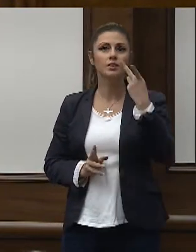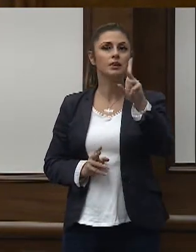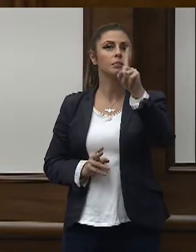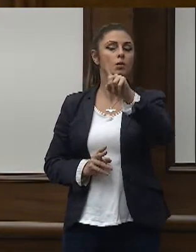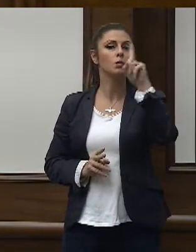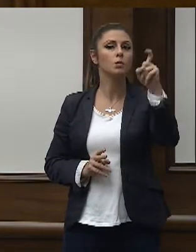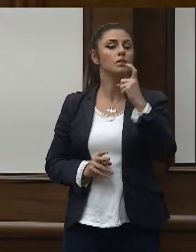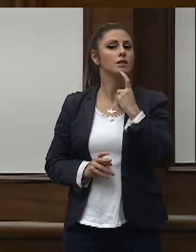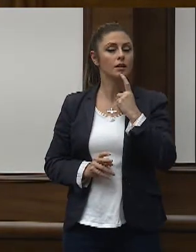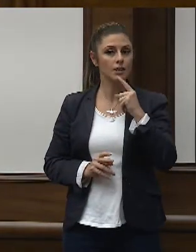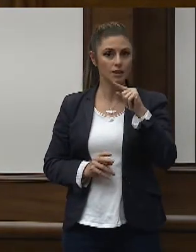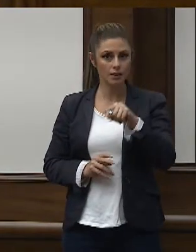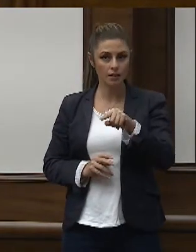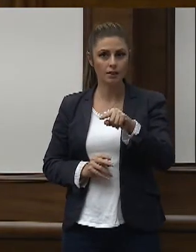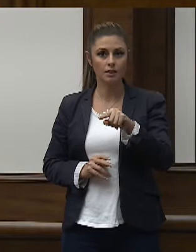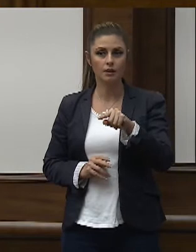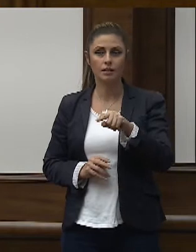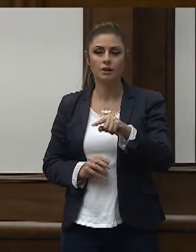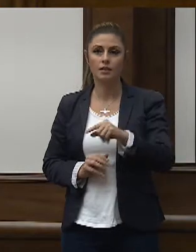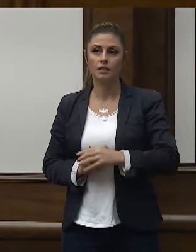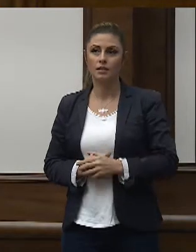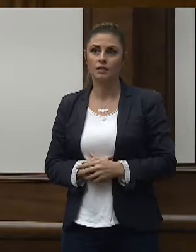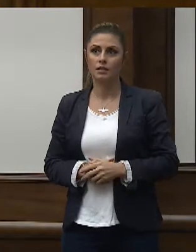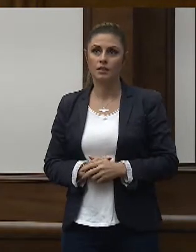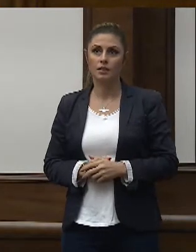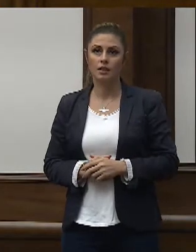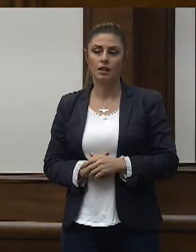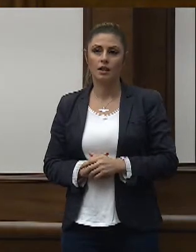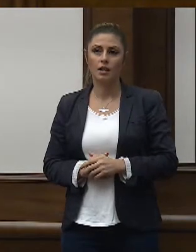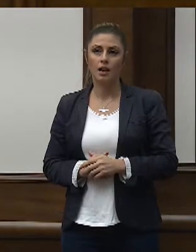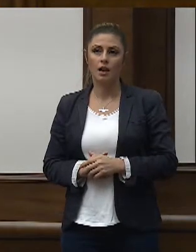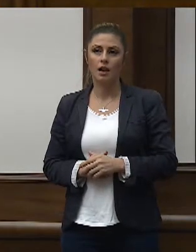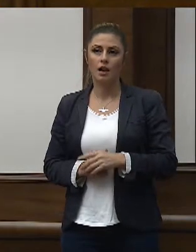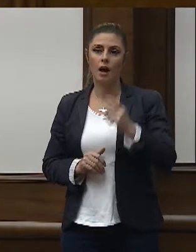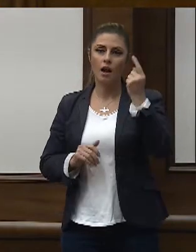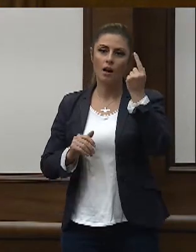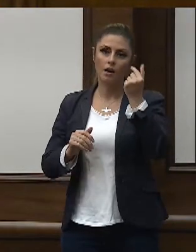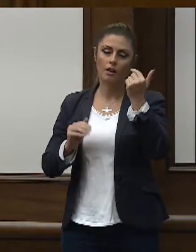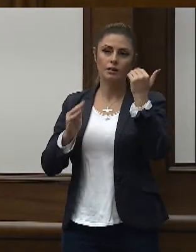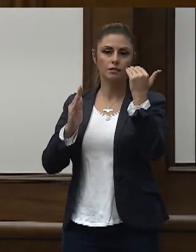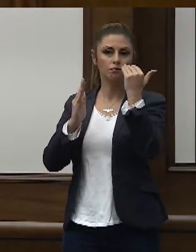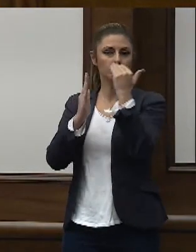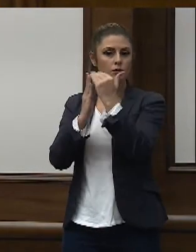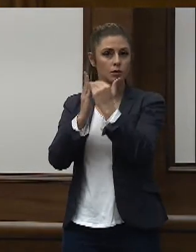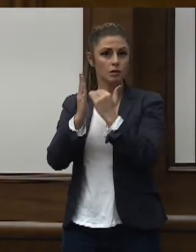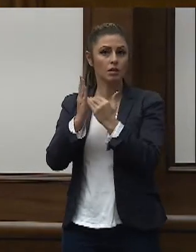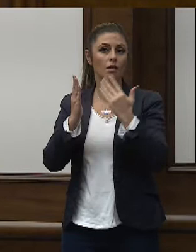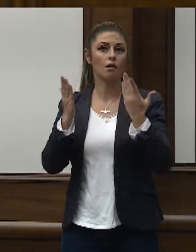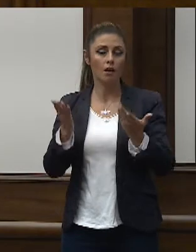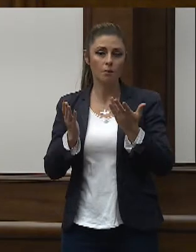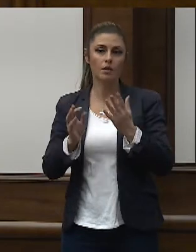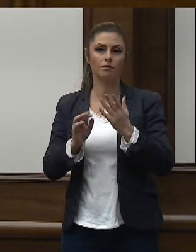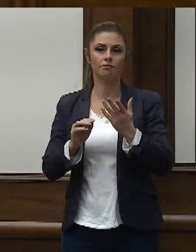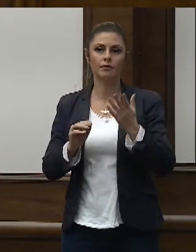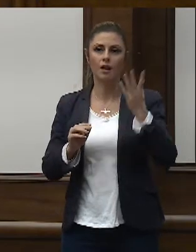2019 yılının bana göre az maddeli ama anlamlı